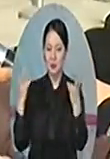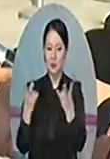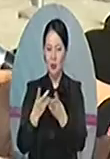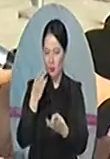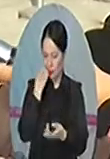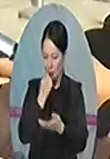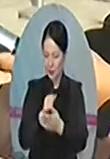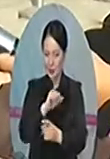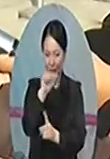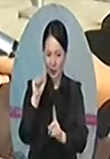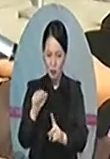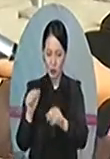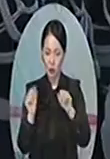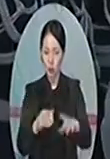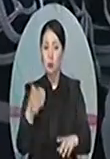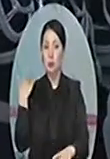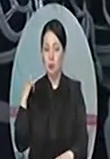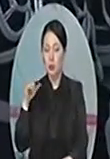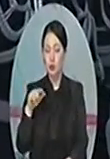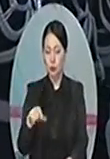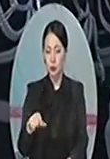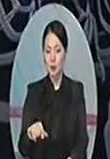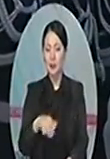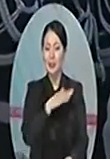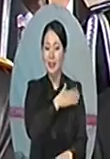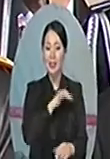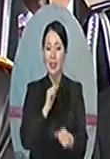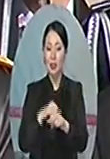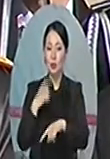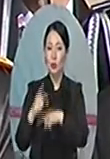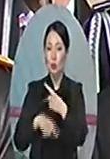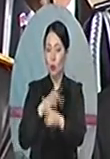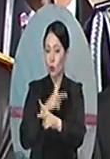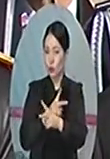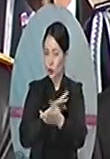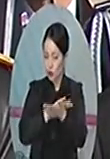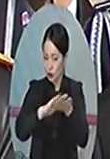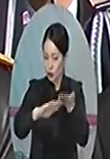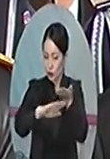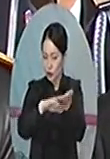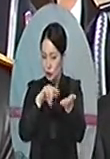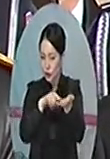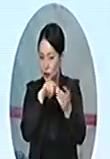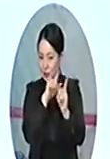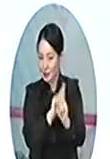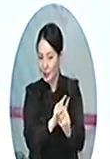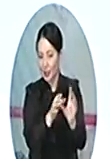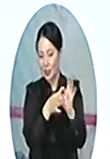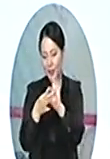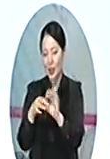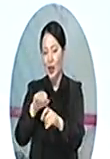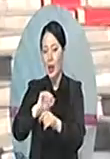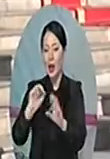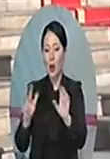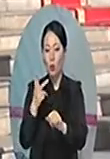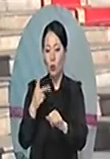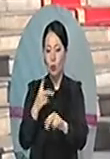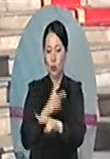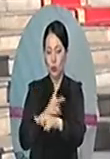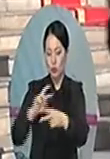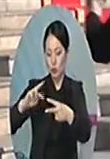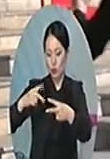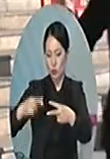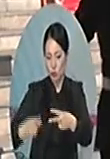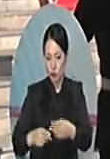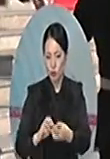бас хаягдсан, орхигдсон байсан. За цагдаа албаны тухай хуулийн шинжилгийг дагаж 13 хуулинд өөрчлөлт орсон юм. Урд өмнө